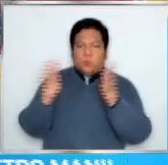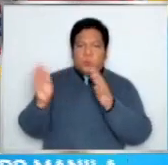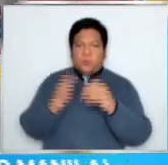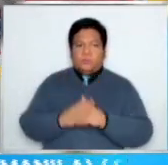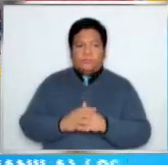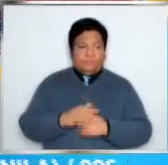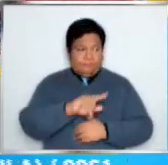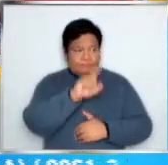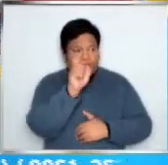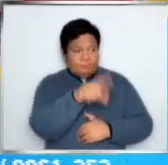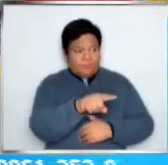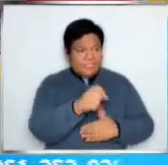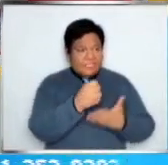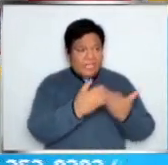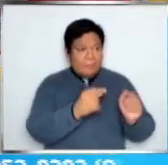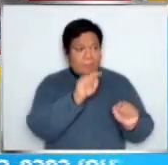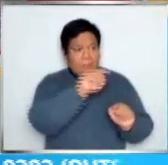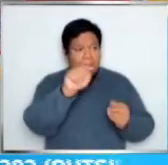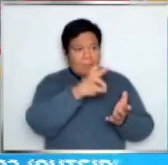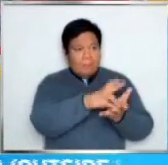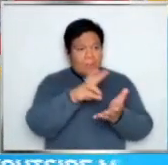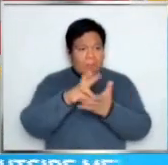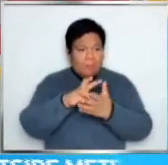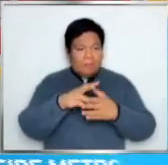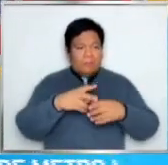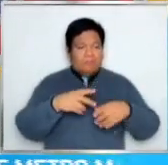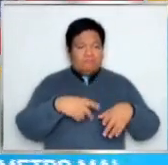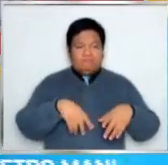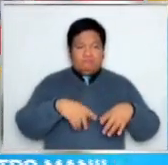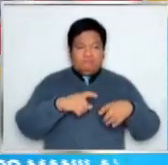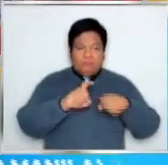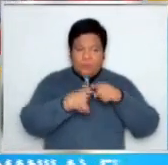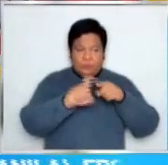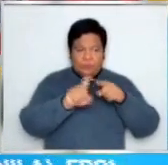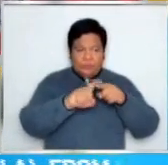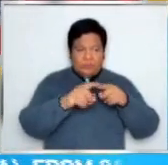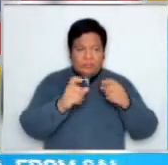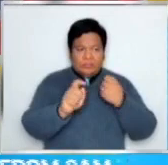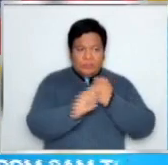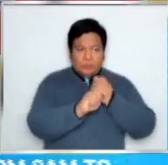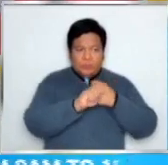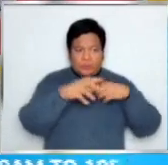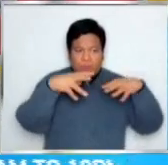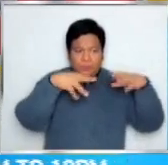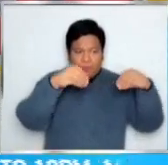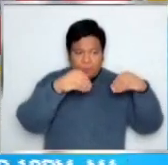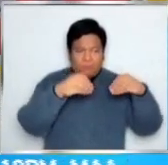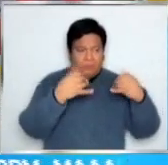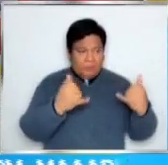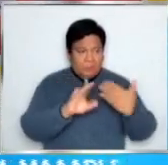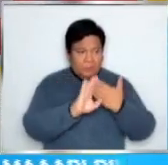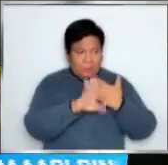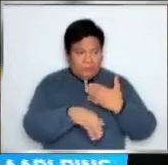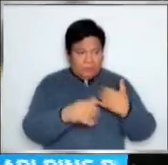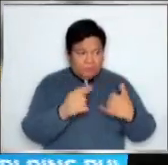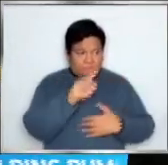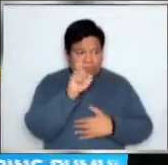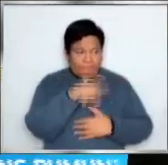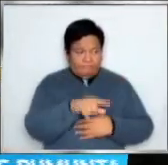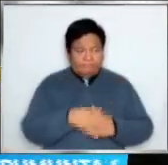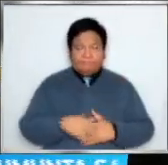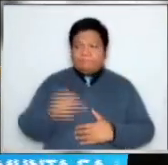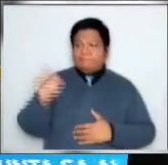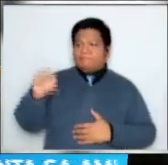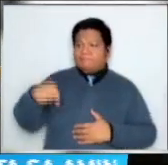dyan sa Quezon dahil sa malakas na hangin. Ngayon ba naibalik na yung power supply? Tama, Rafi, sa may Bundok Peninsula, sa bayan ng